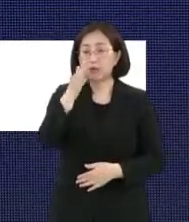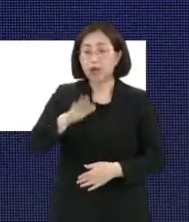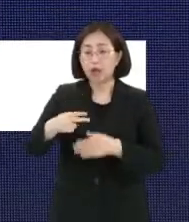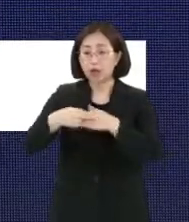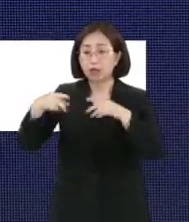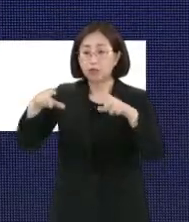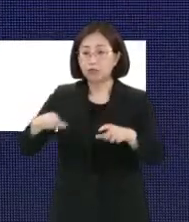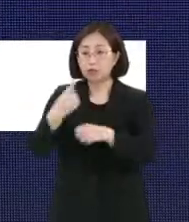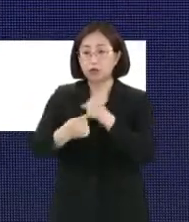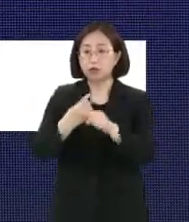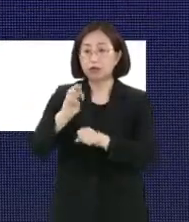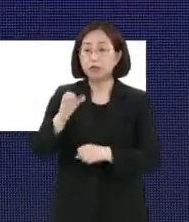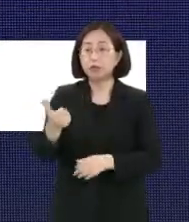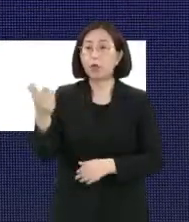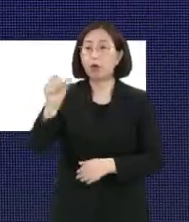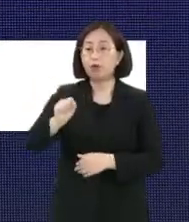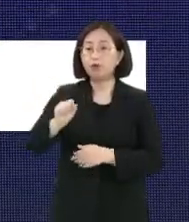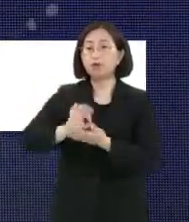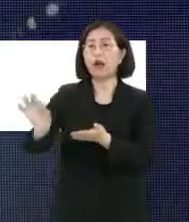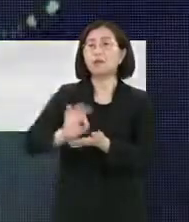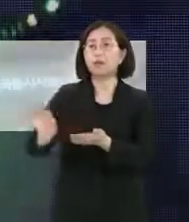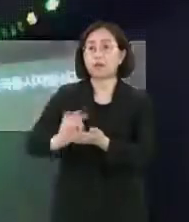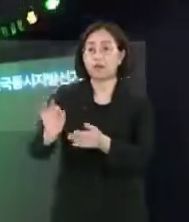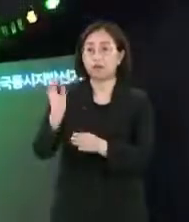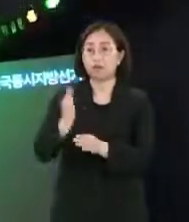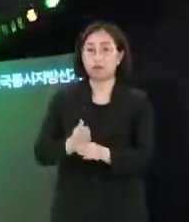연 35억 원을 낭비하고 있습니다.